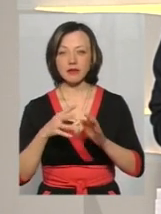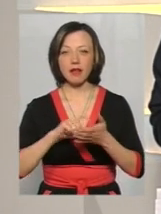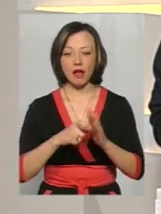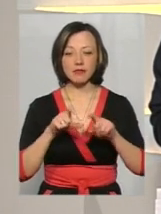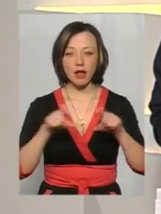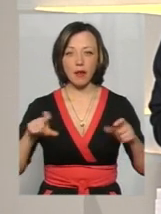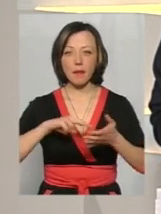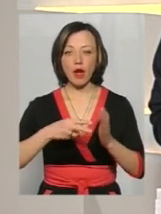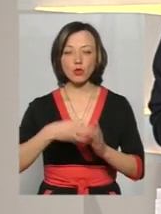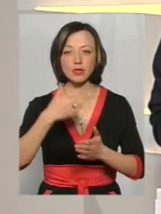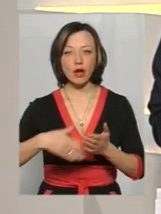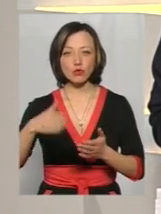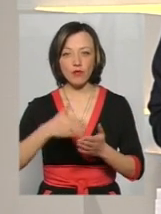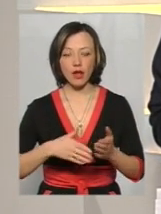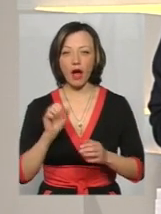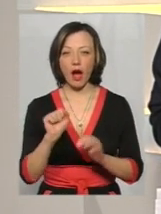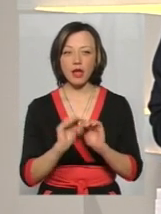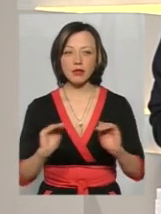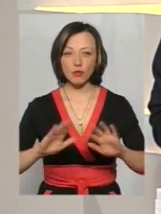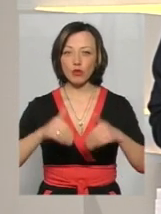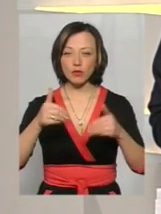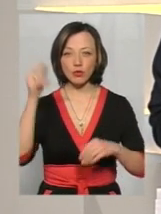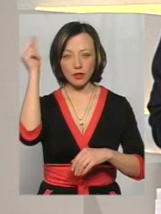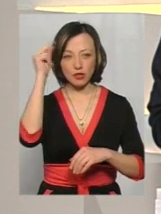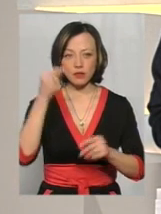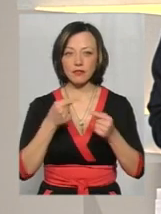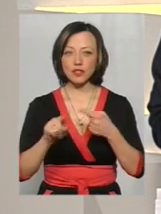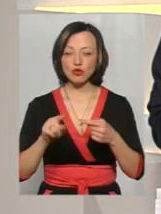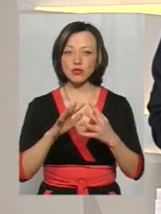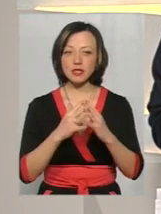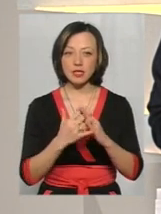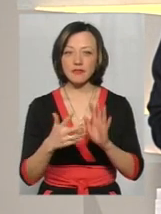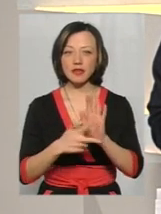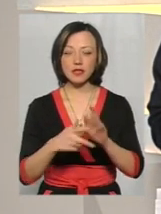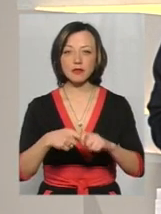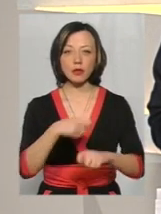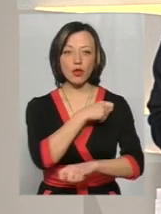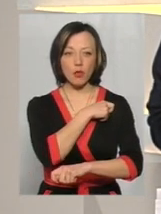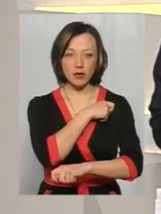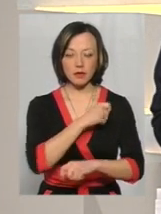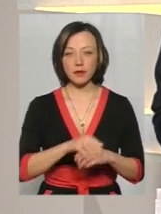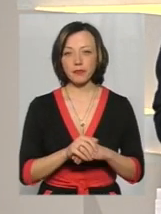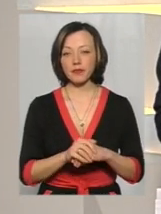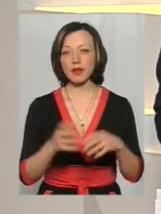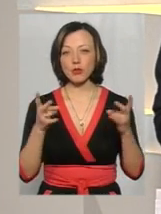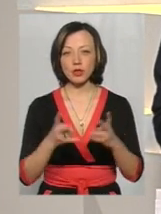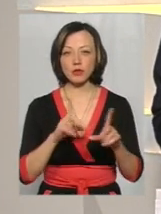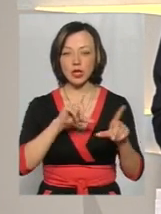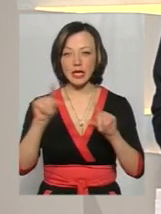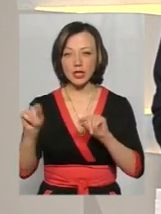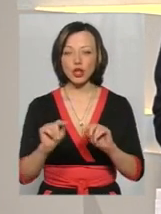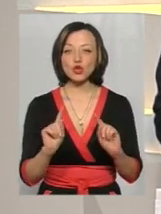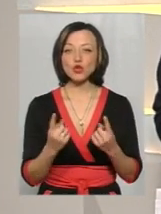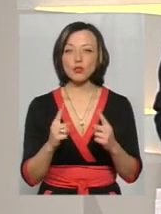планують скасувати, а школярам пропонують навчатися в іншому селі за 8 кілометрів, а потрібно буде їздити.